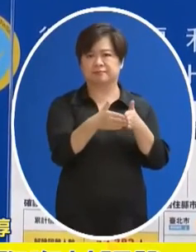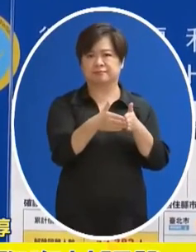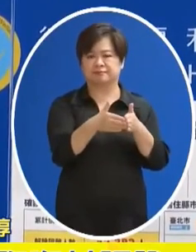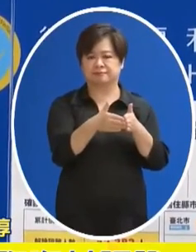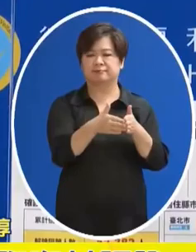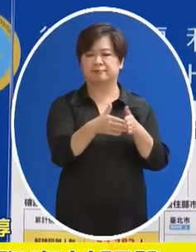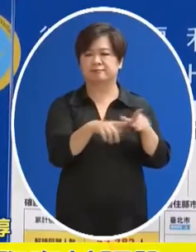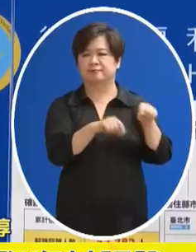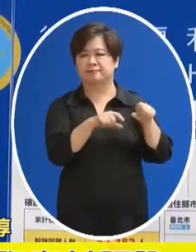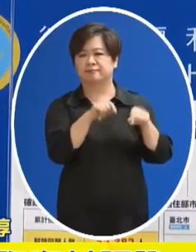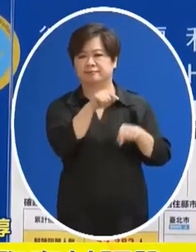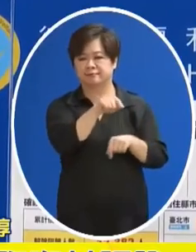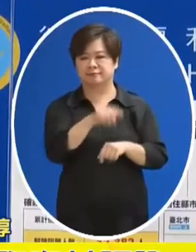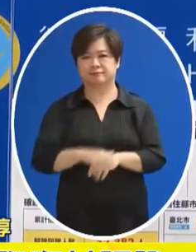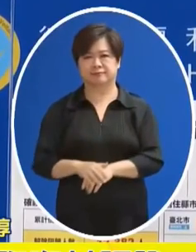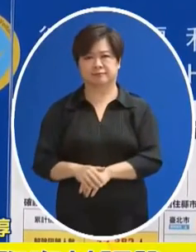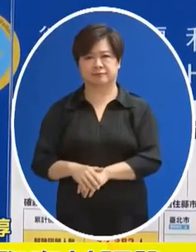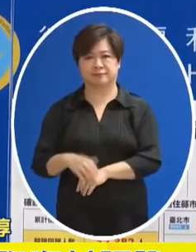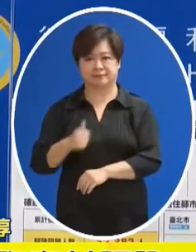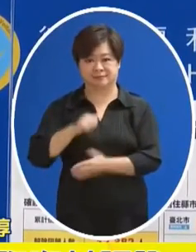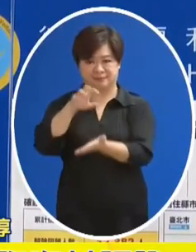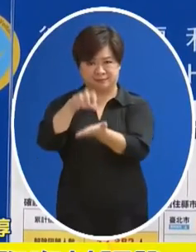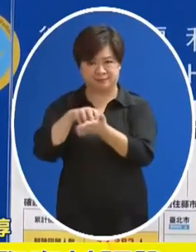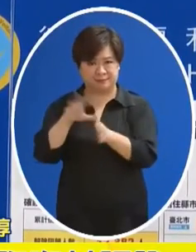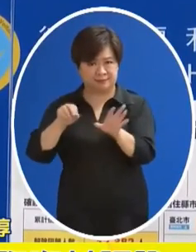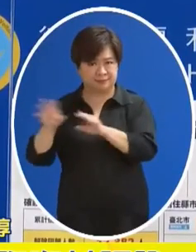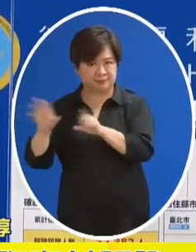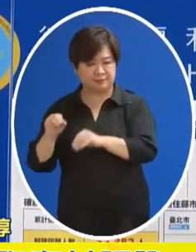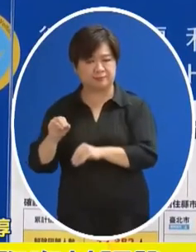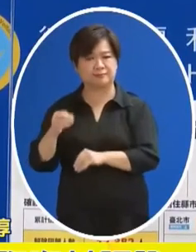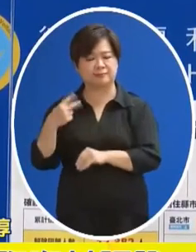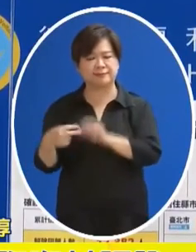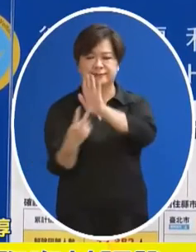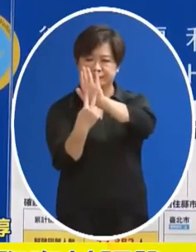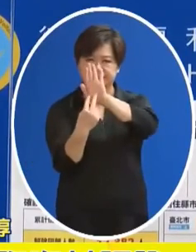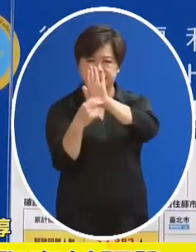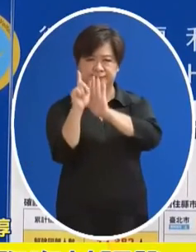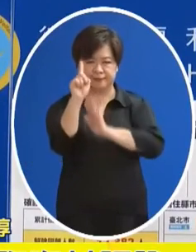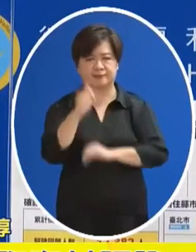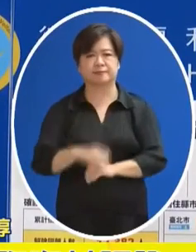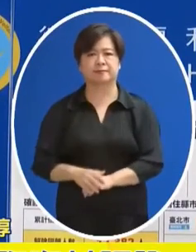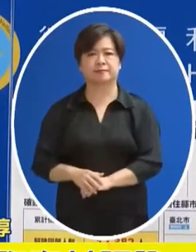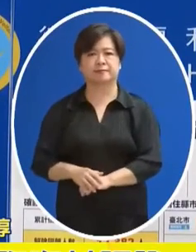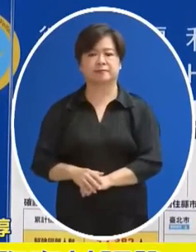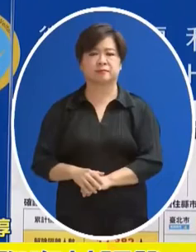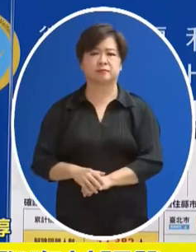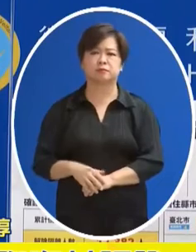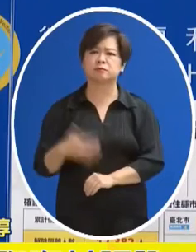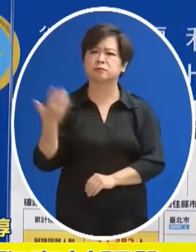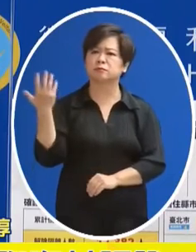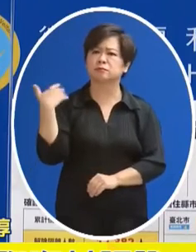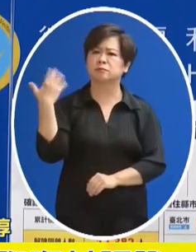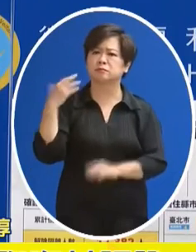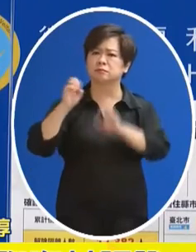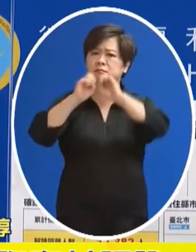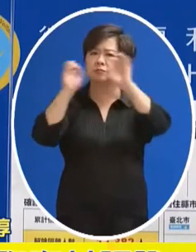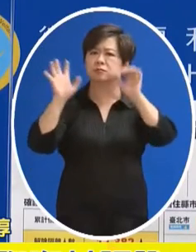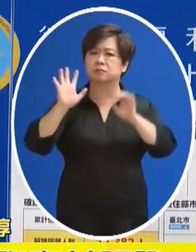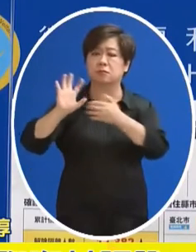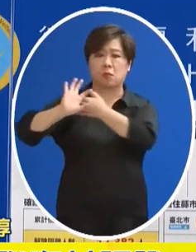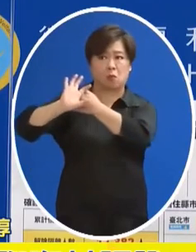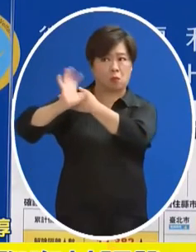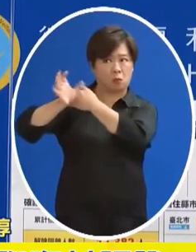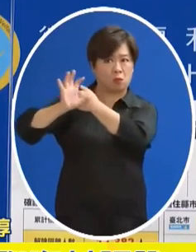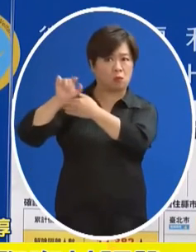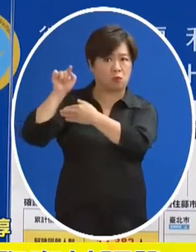那这里面所谓的实证资料，那刚才有一点解释，就是说我就上前几次也有提过，国外